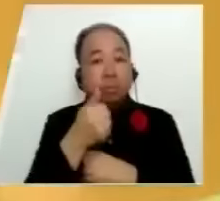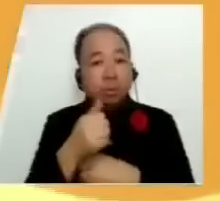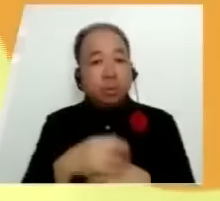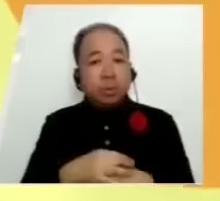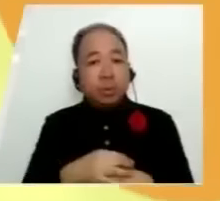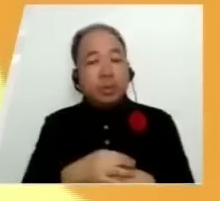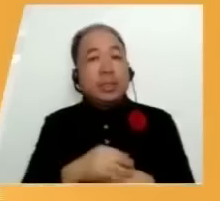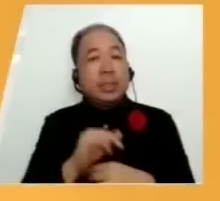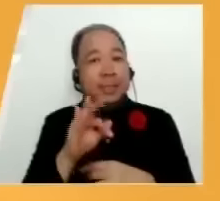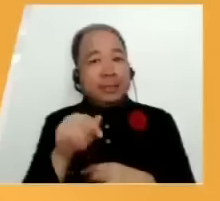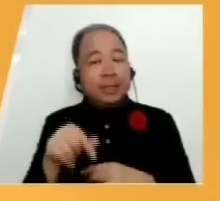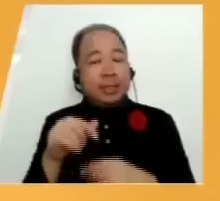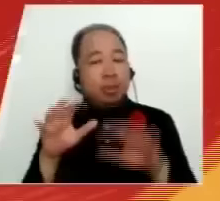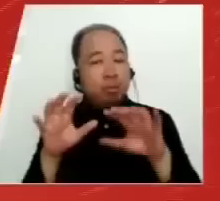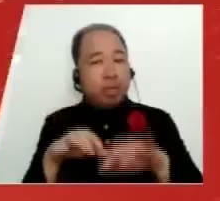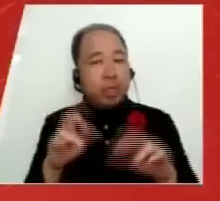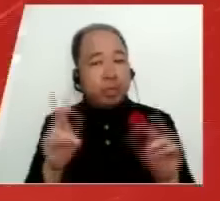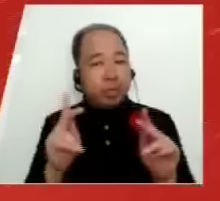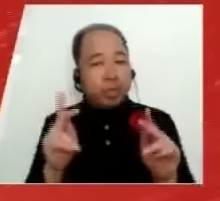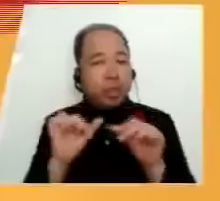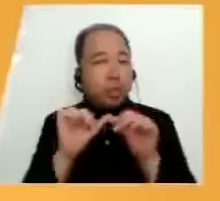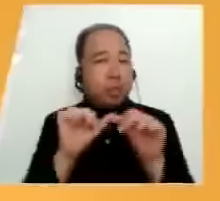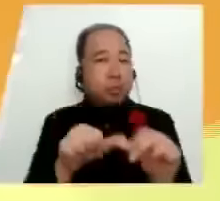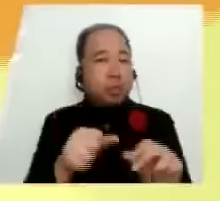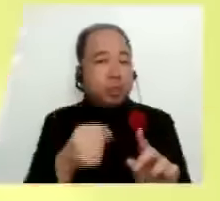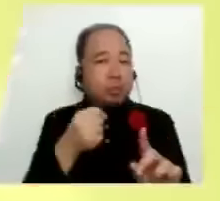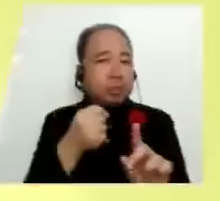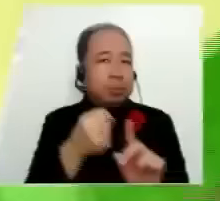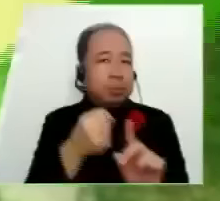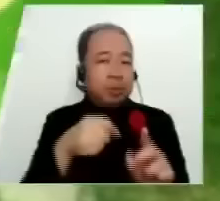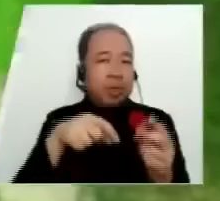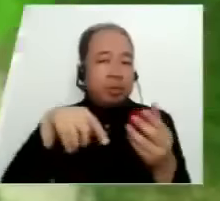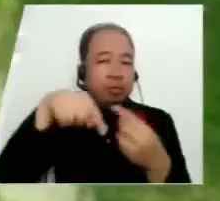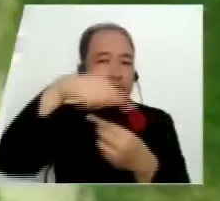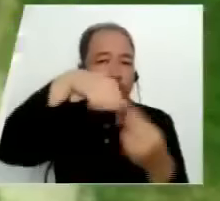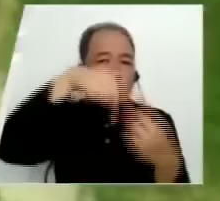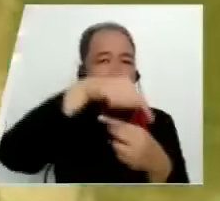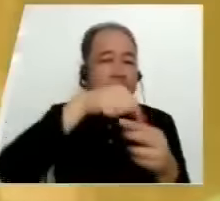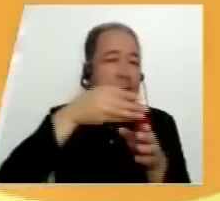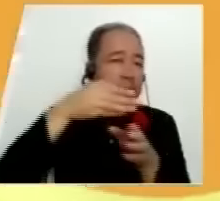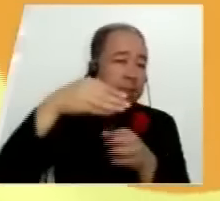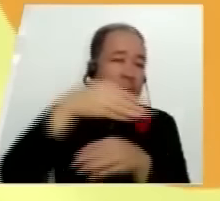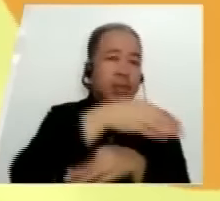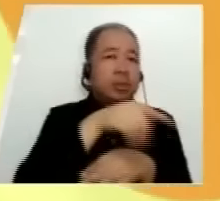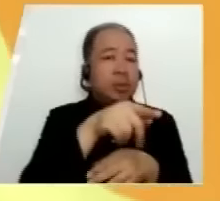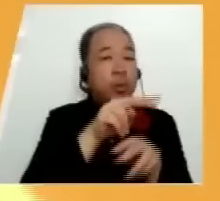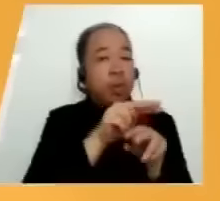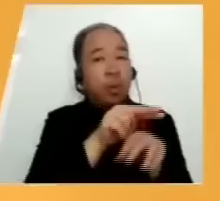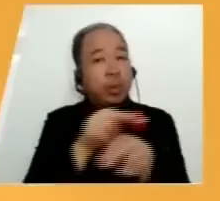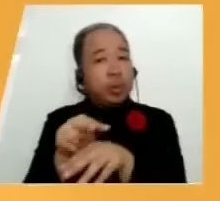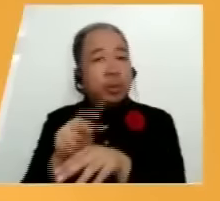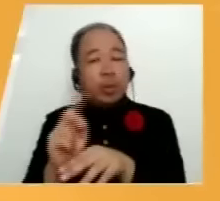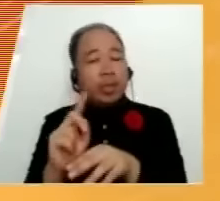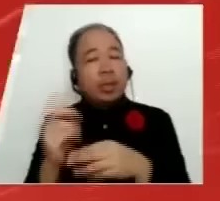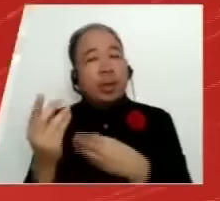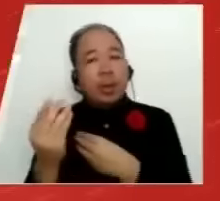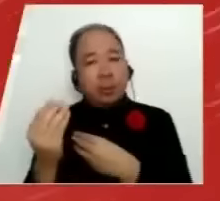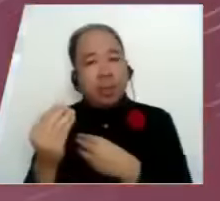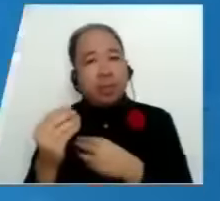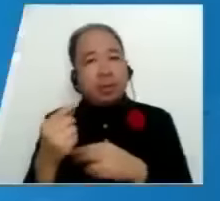bagyong Christine ay magtuloy-tuloy po yung kanyang kasalukuyan track. Kaya naman po mag-monitor pa rin po ng ilalabas na rainfall warnings ng